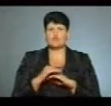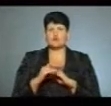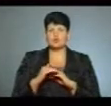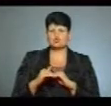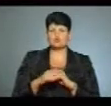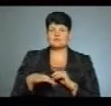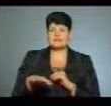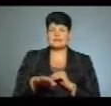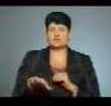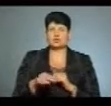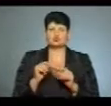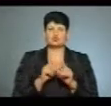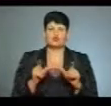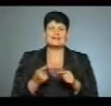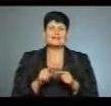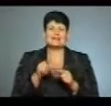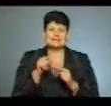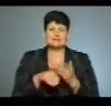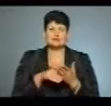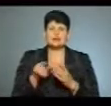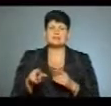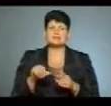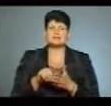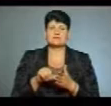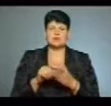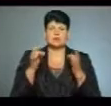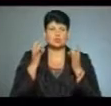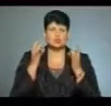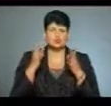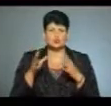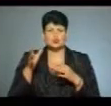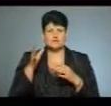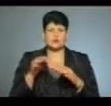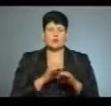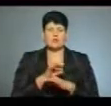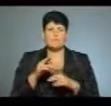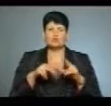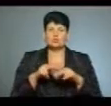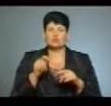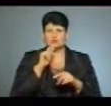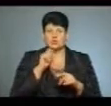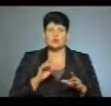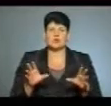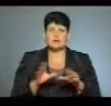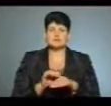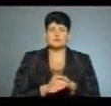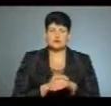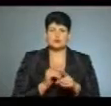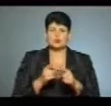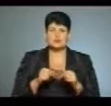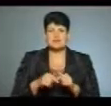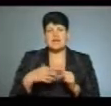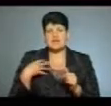території місцевої школи. Ці волонтери – представники культурно-освітнього проєкту «Будуємо Україну разом» благодійної організації «Львівська